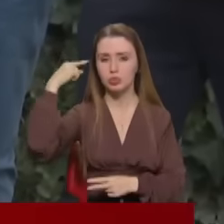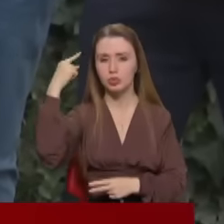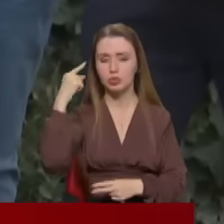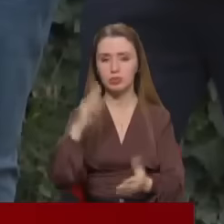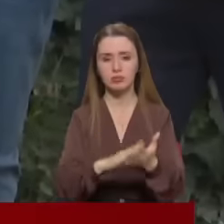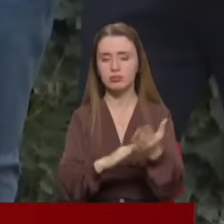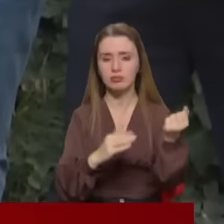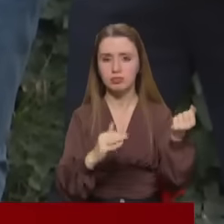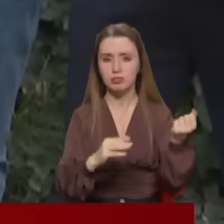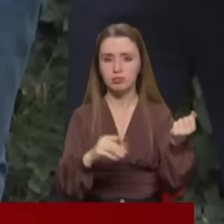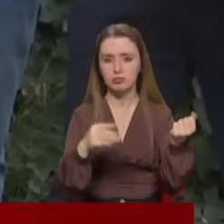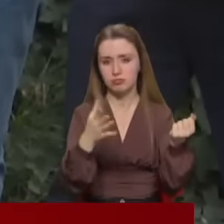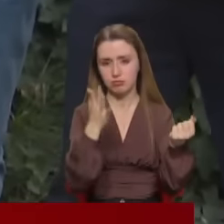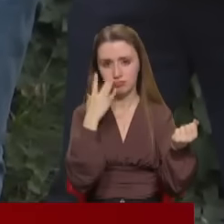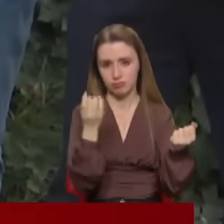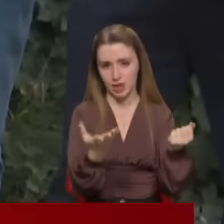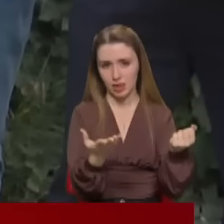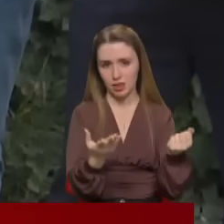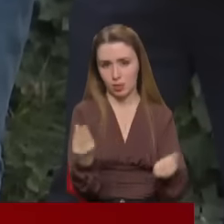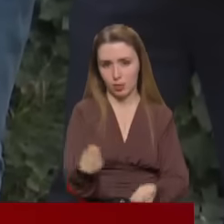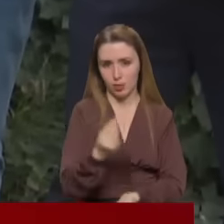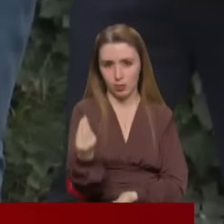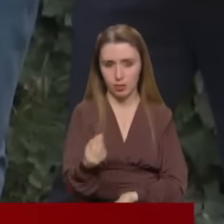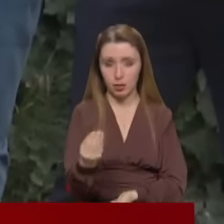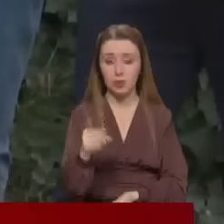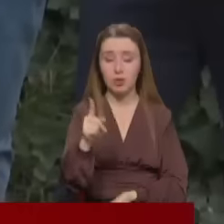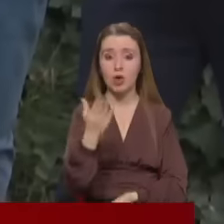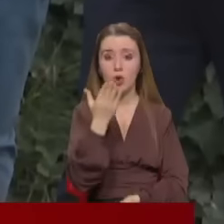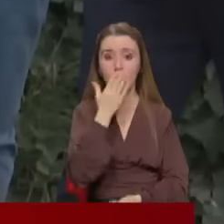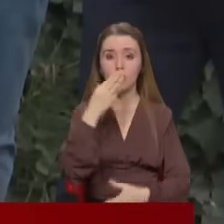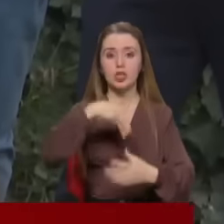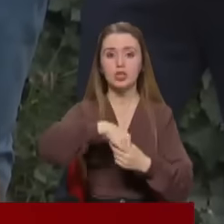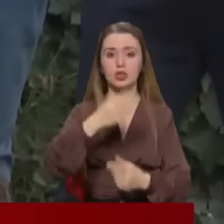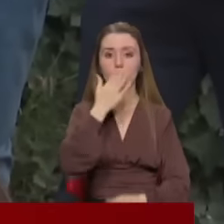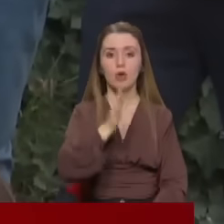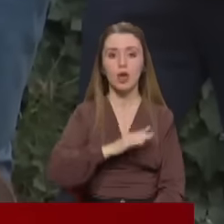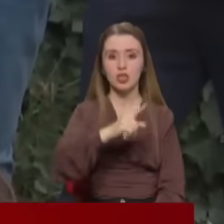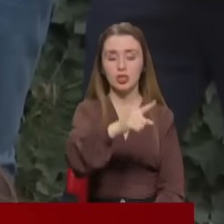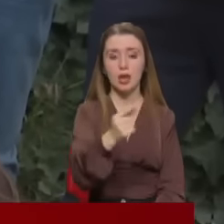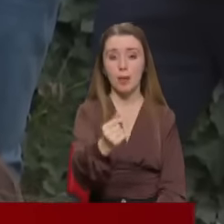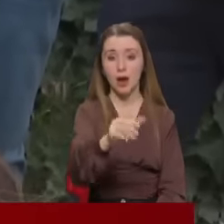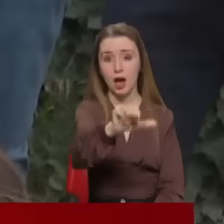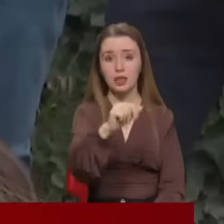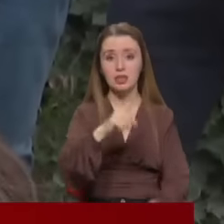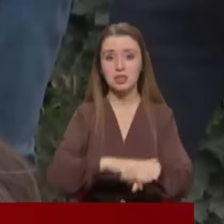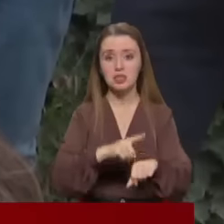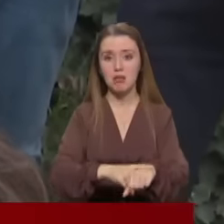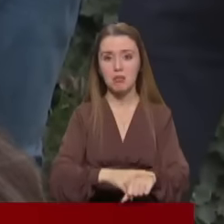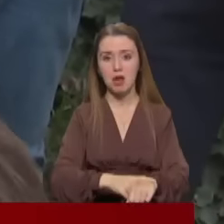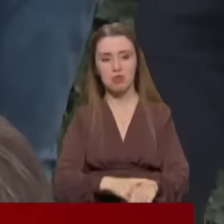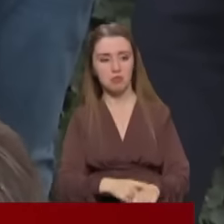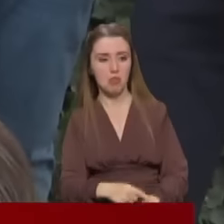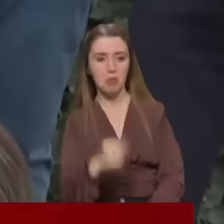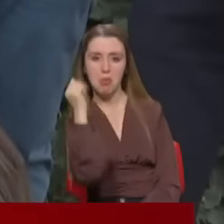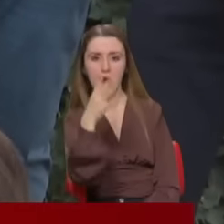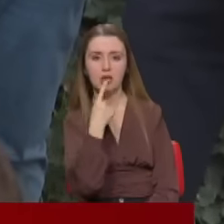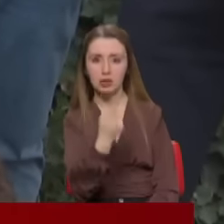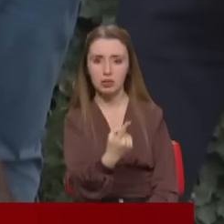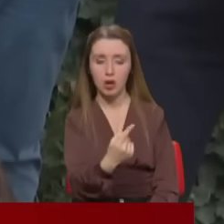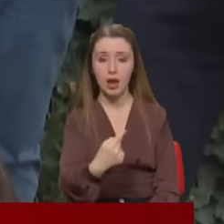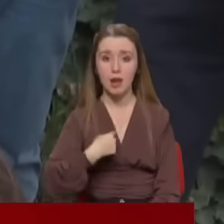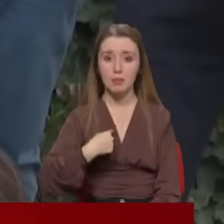elimize kalan meblağ ortada zaten. Ama okuldaki öğrencilerden para alırken gayet cüretkar davranırken